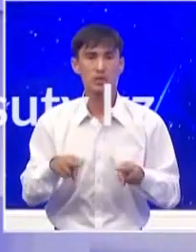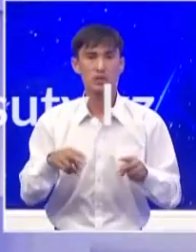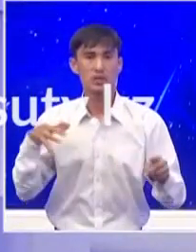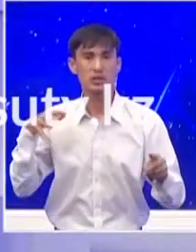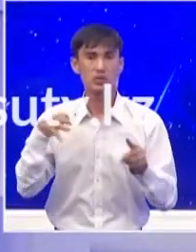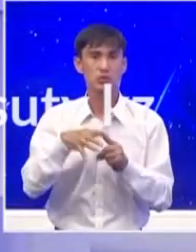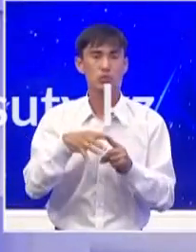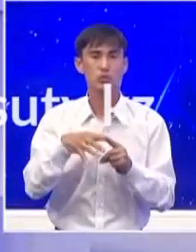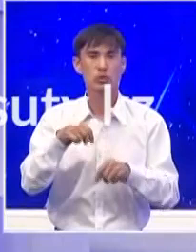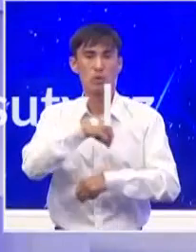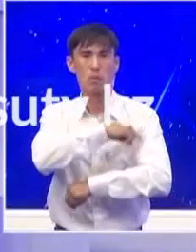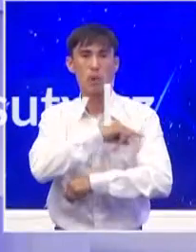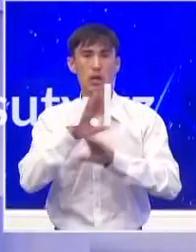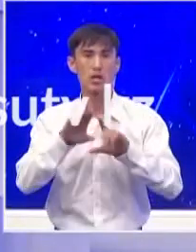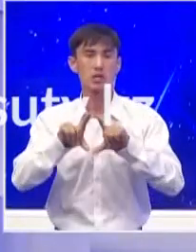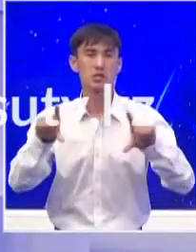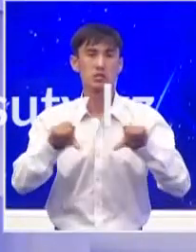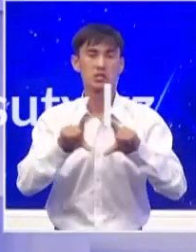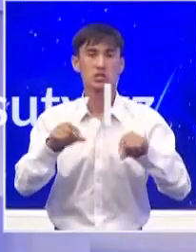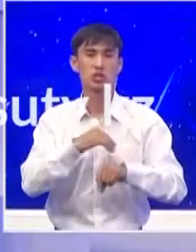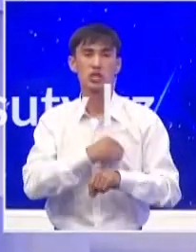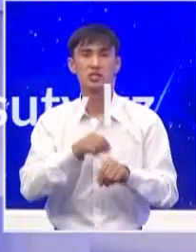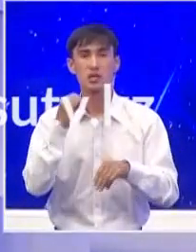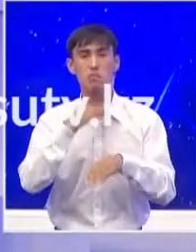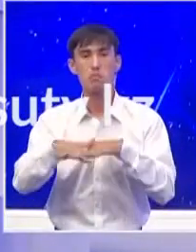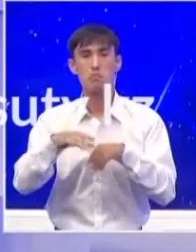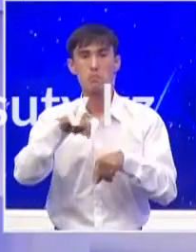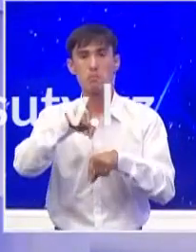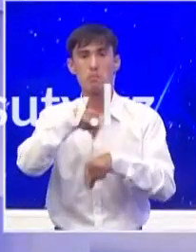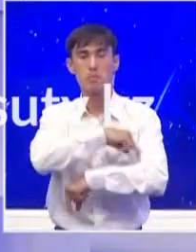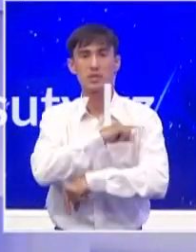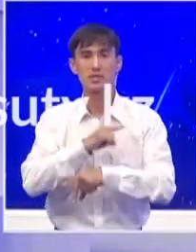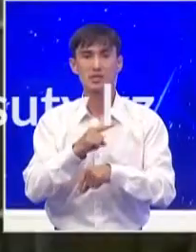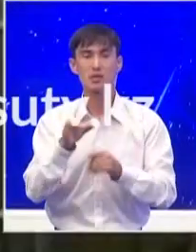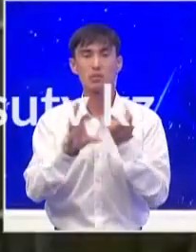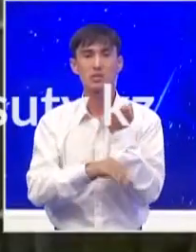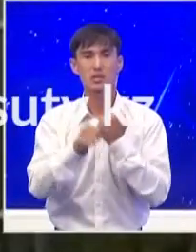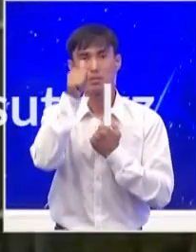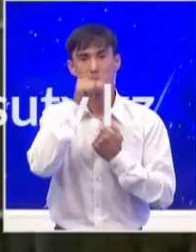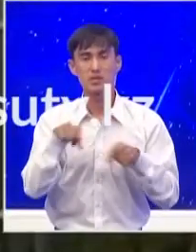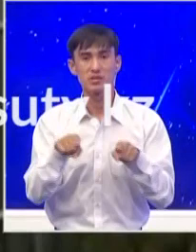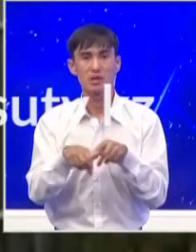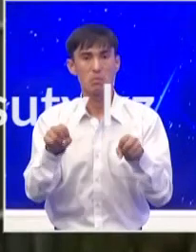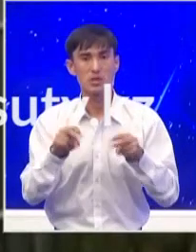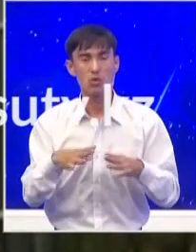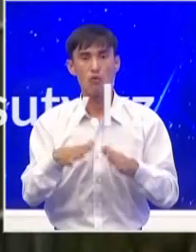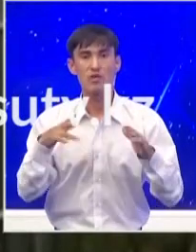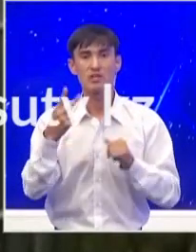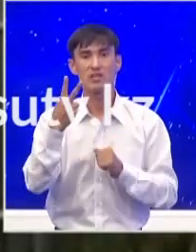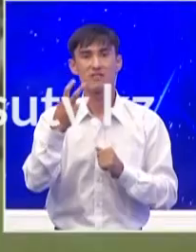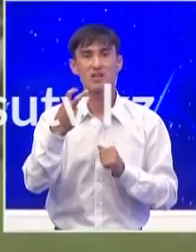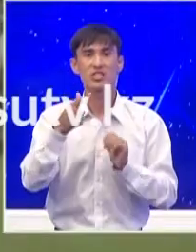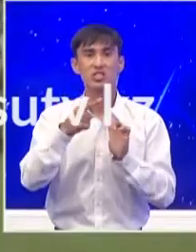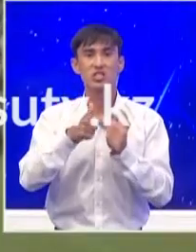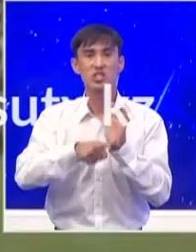исключительно больницы поликлиники и частные медцентры за последний месяц количество таких преступления увеличилась на двести